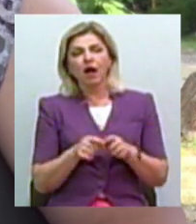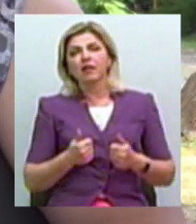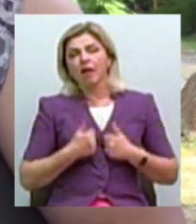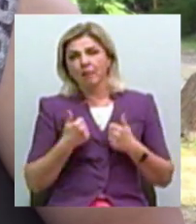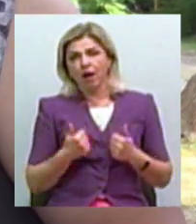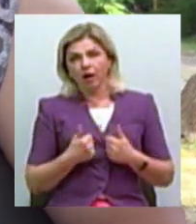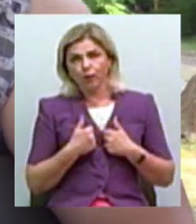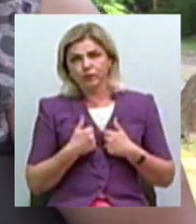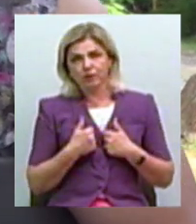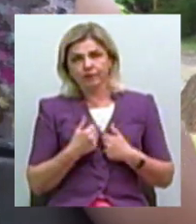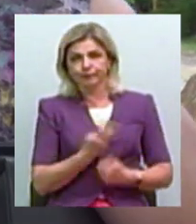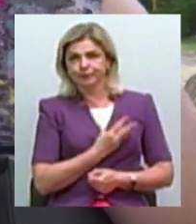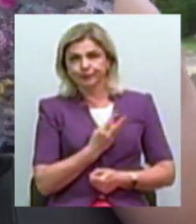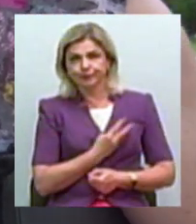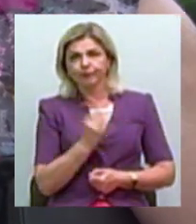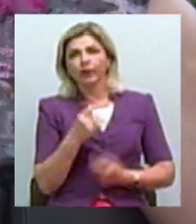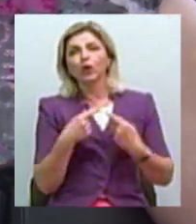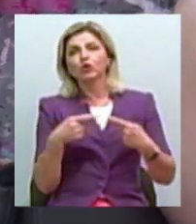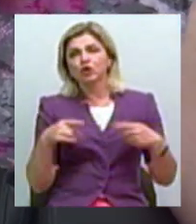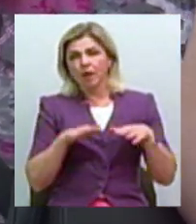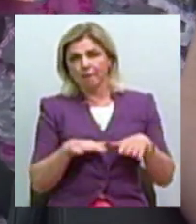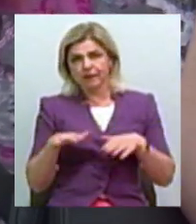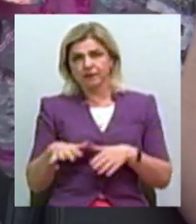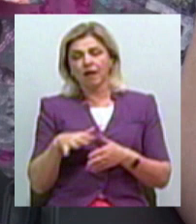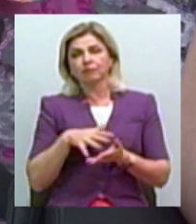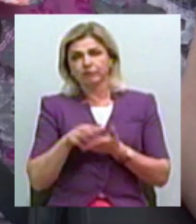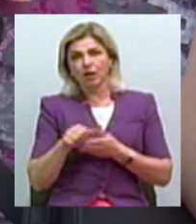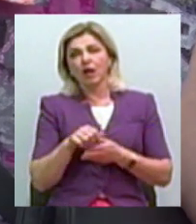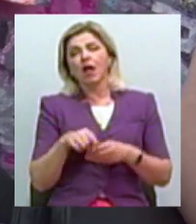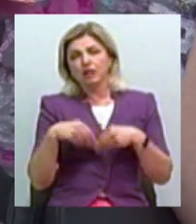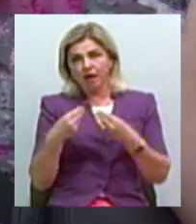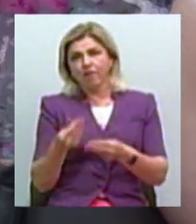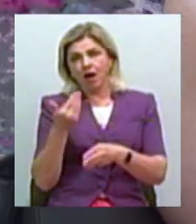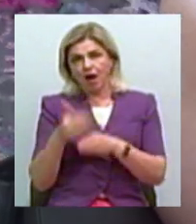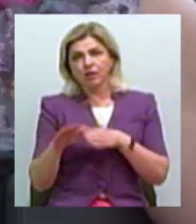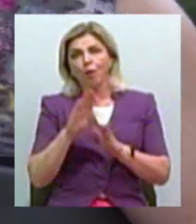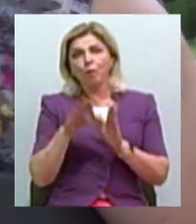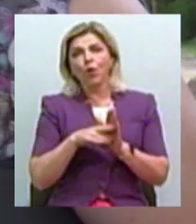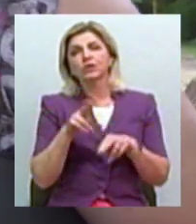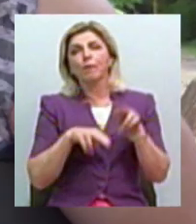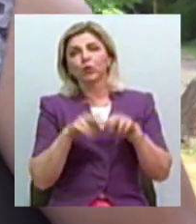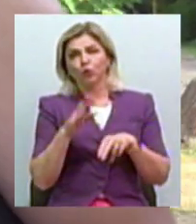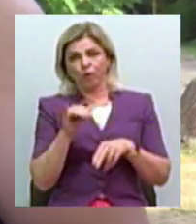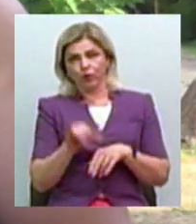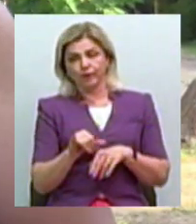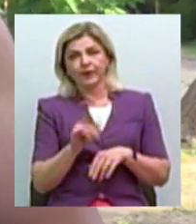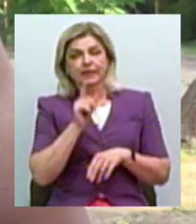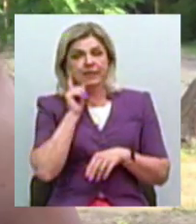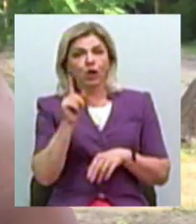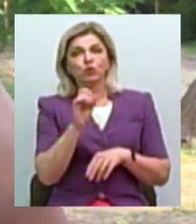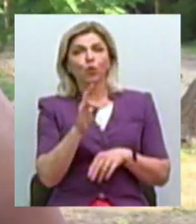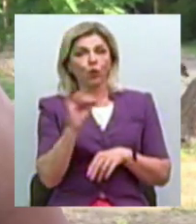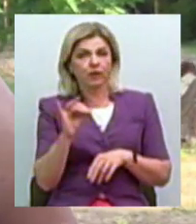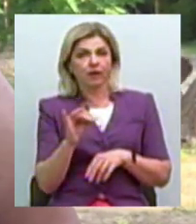намагаються інші міста вже повіддавати під забудову незаконно. Тобто у нас Миколаївця забрати зелені зони,